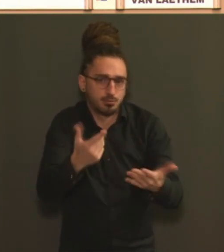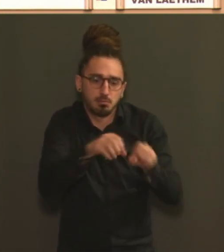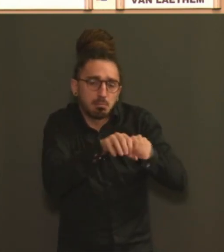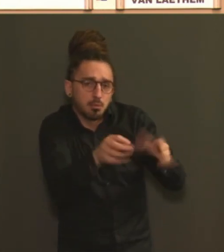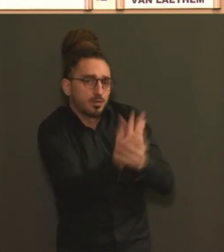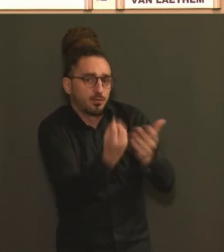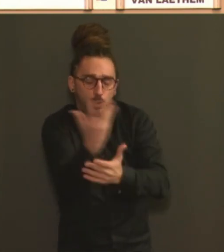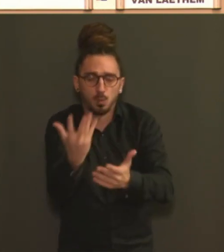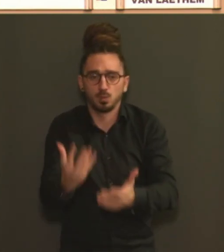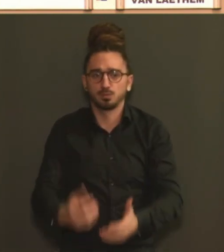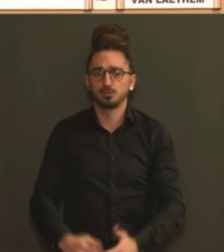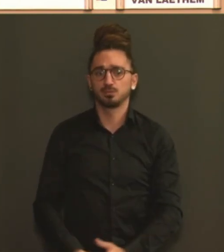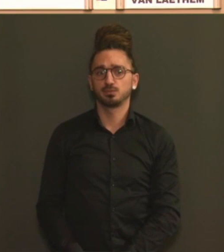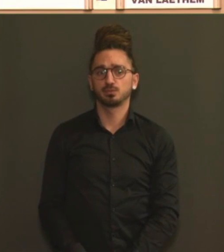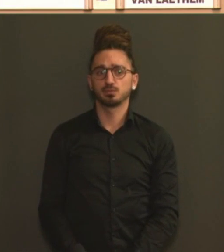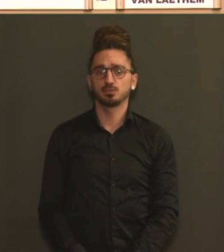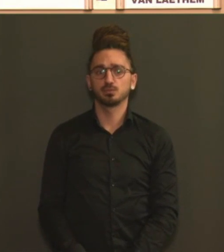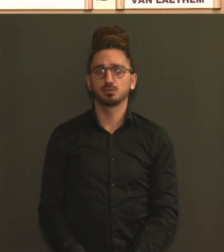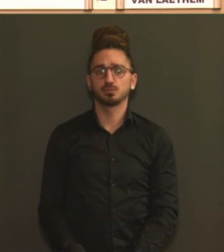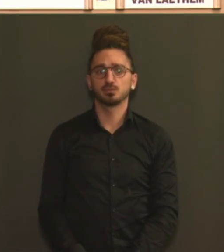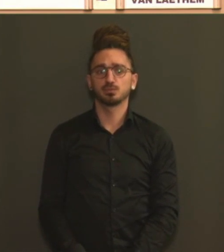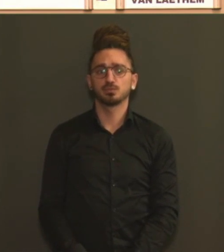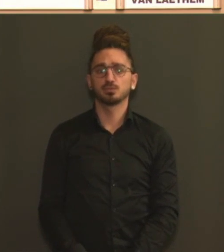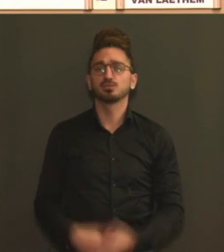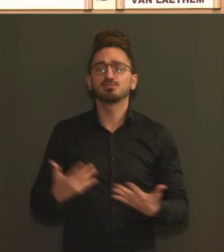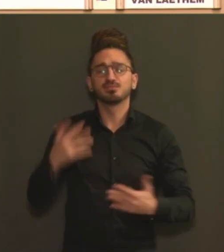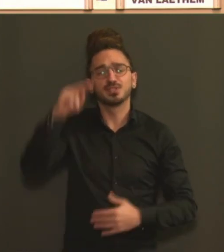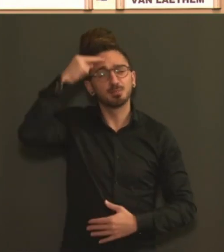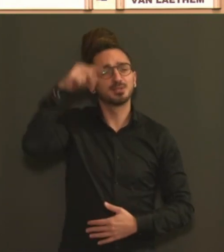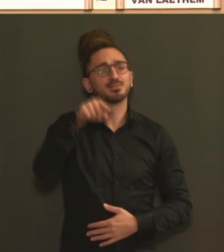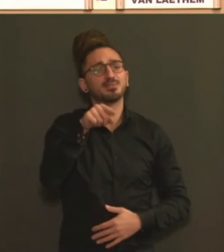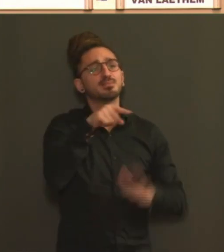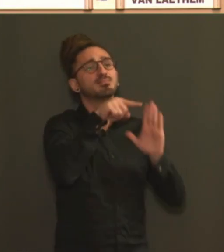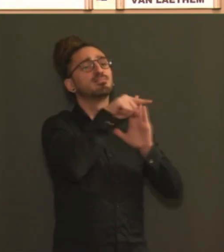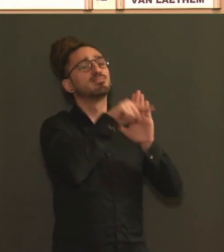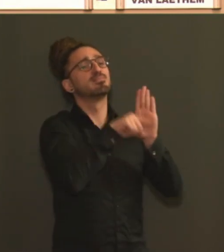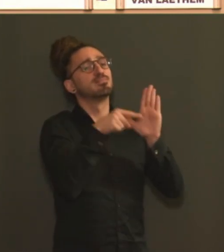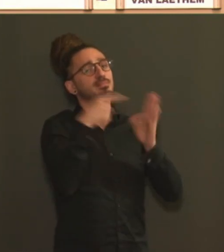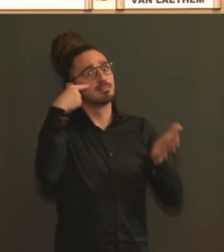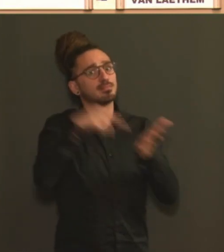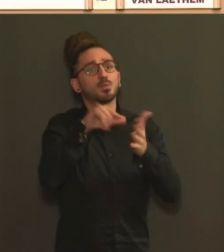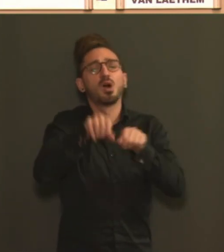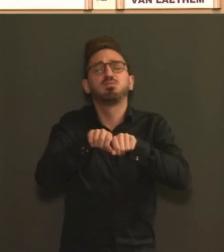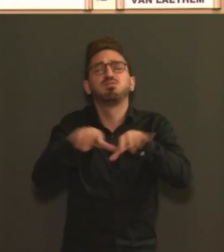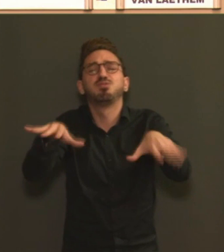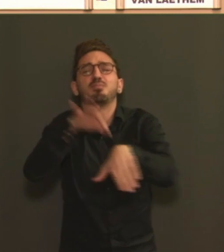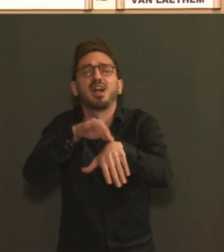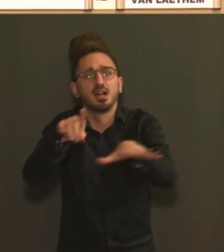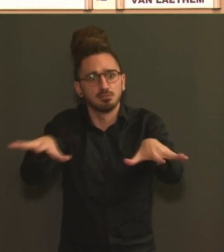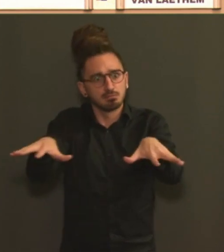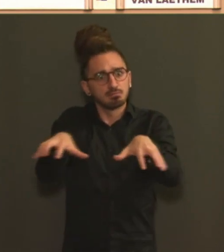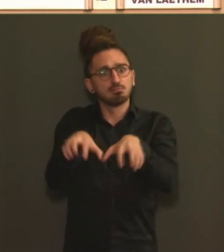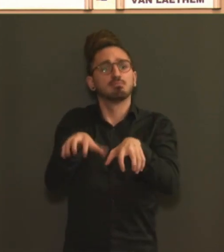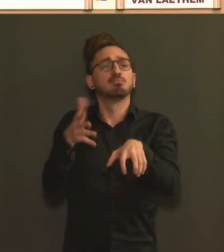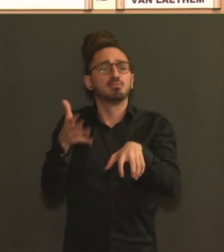Il faut donc rappeler qu'il y a un certain nombre de mesures à prendre globalement pour diminuer la transmission, qu'il s'agisse de variants d'ailleurs ou du traditionnel virus